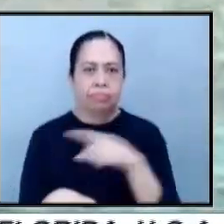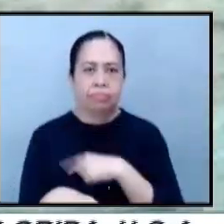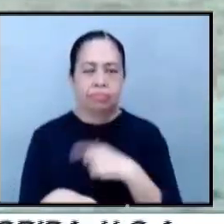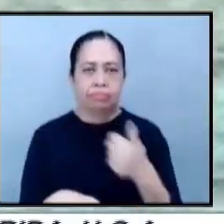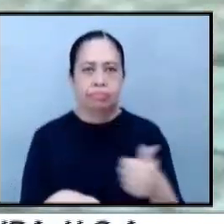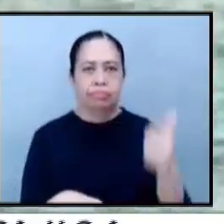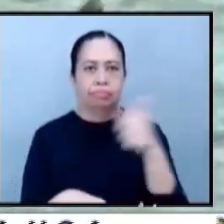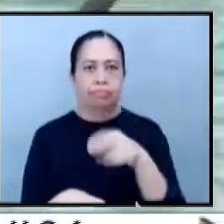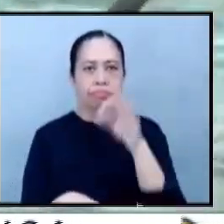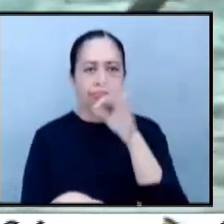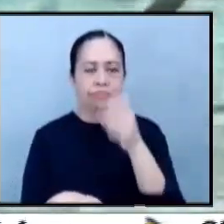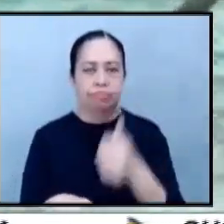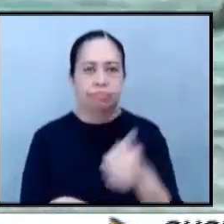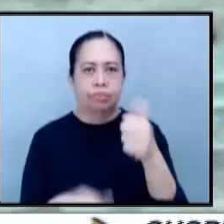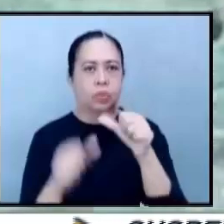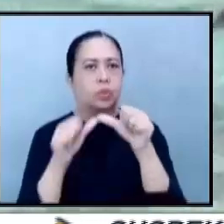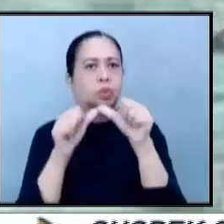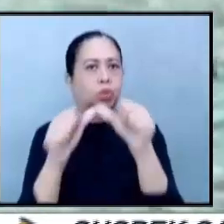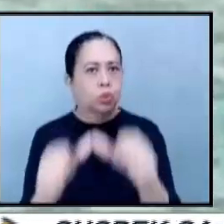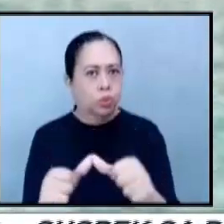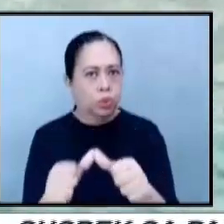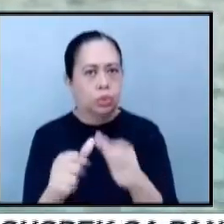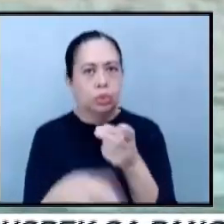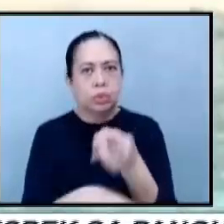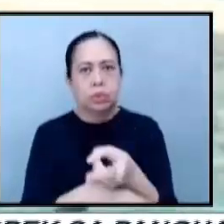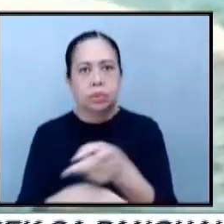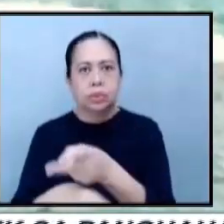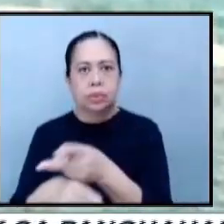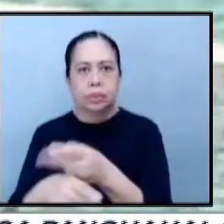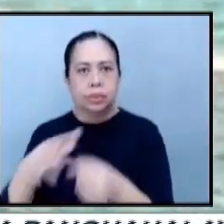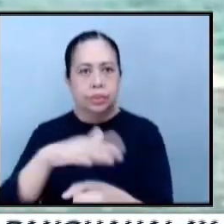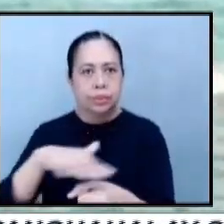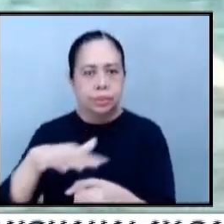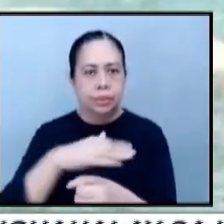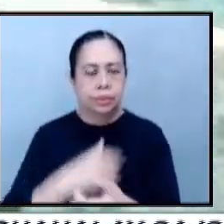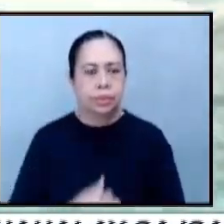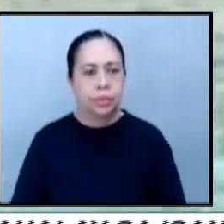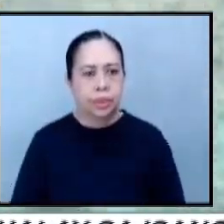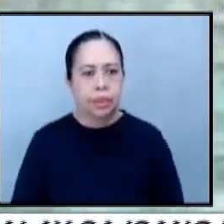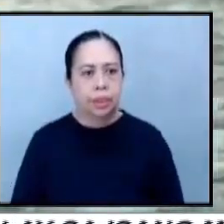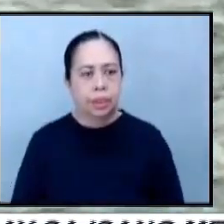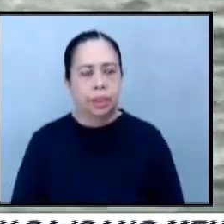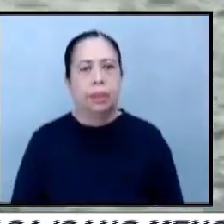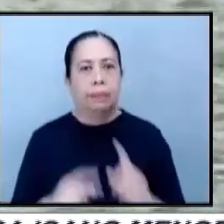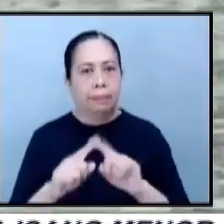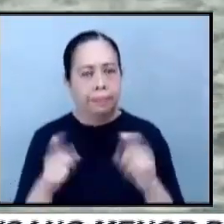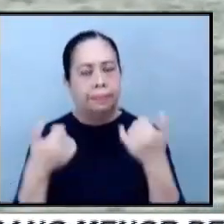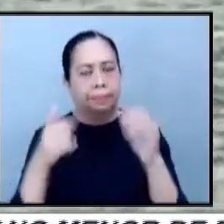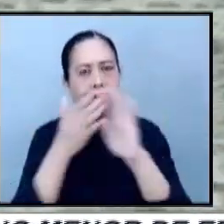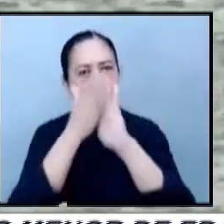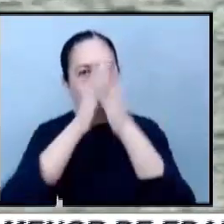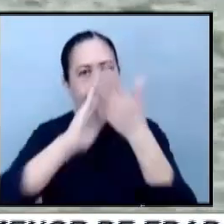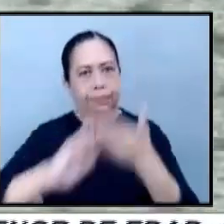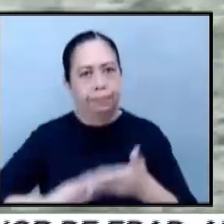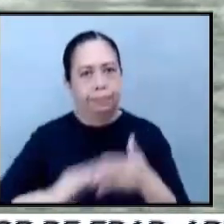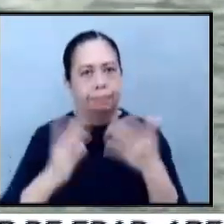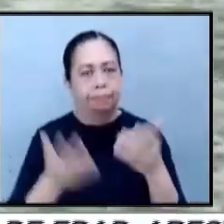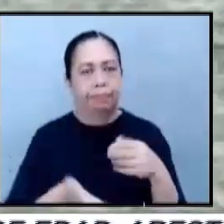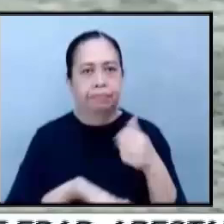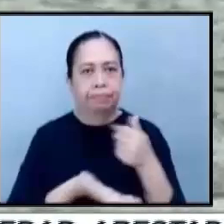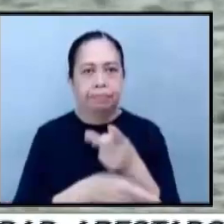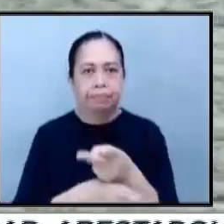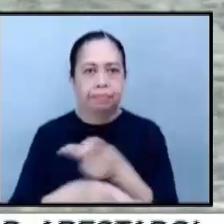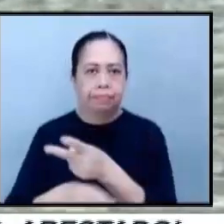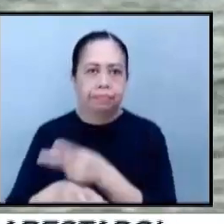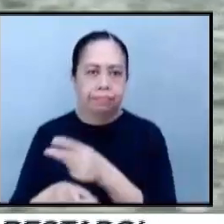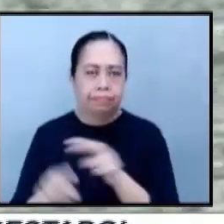na ipagpatuloy ang kanilang pagpapatrolya sa lugar. Naging mapayapa pa rin ang isinagawang Maritime Patrol at